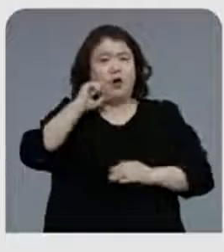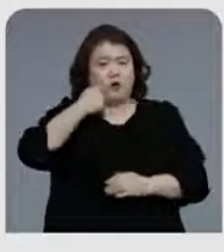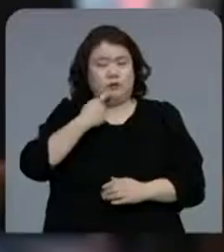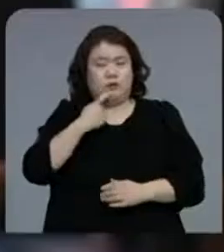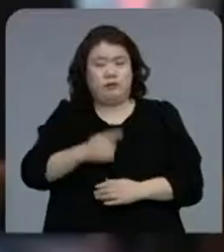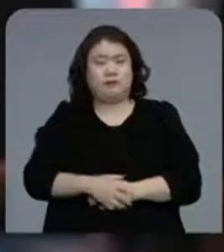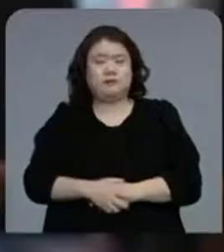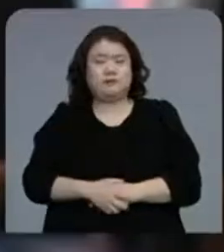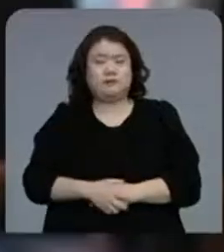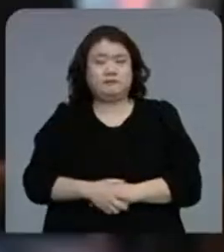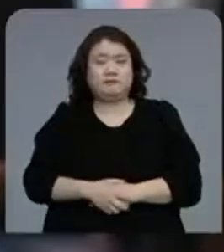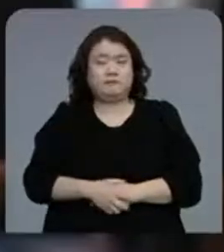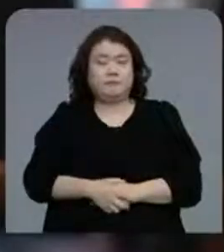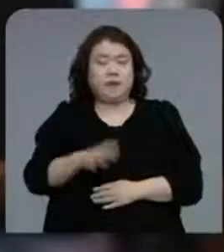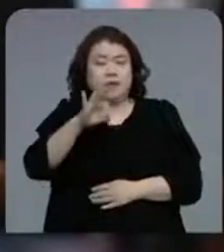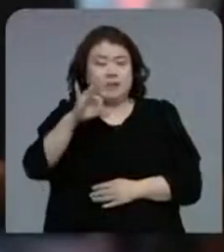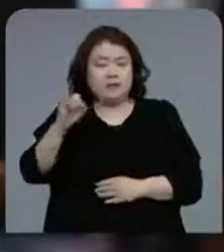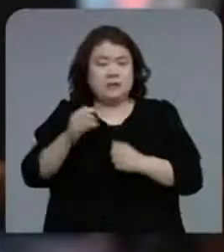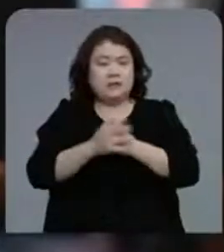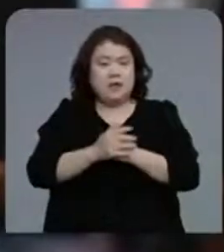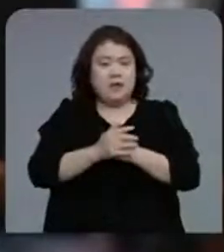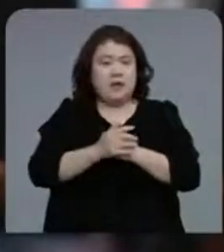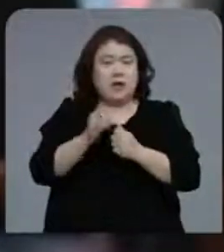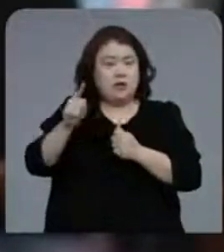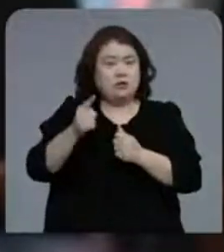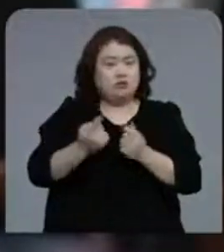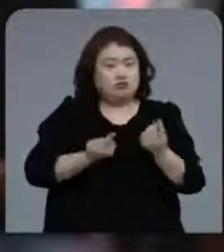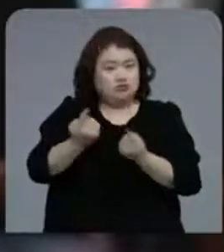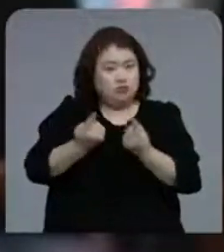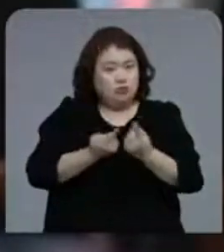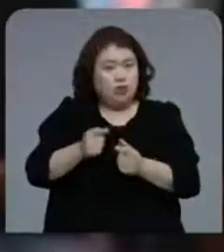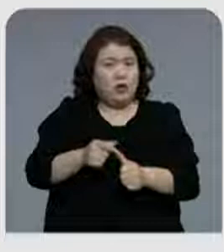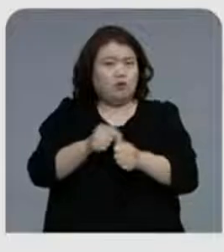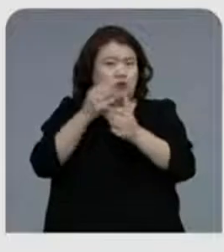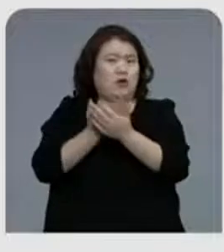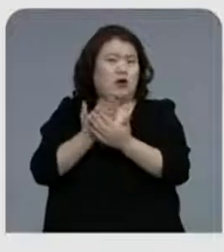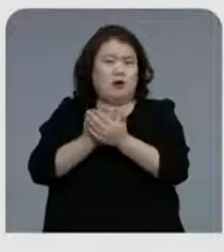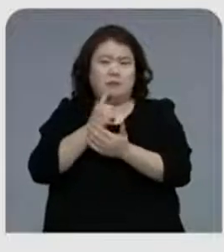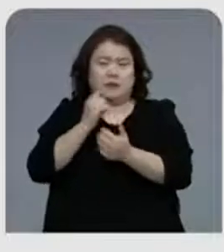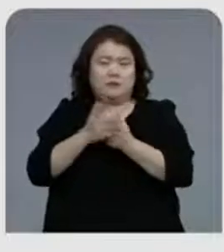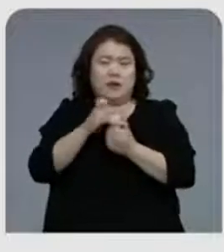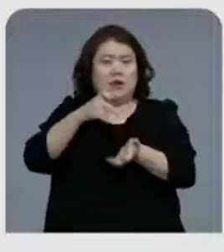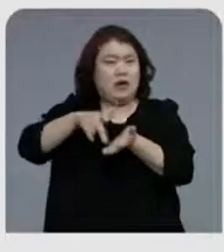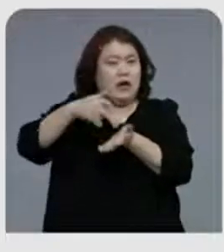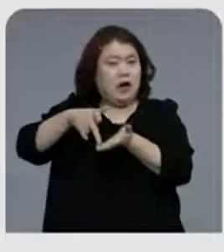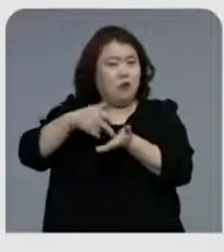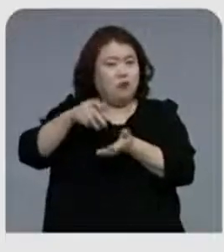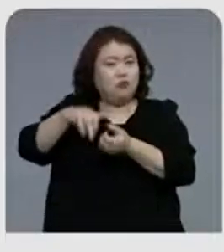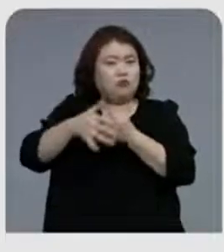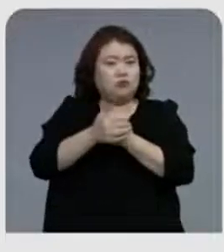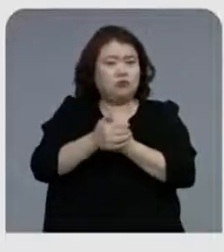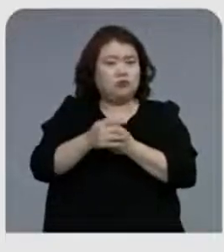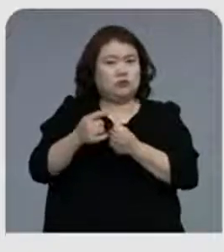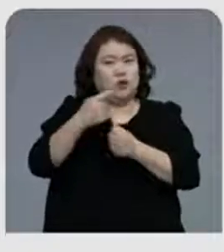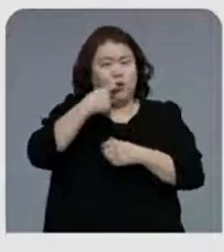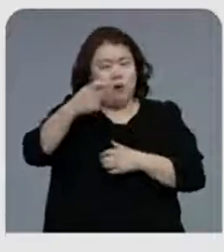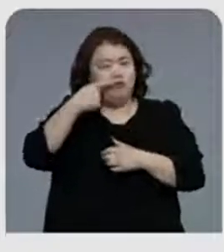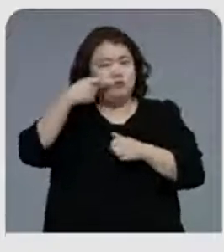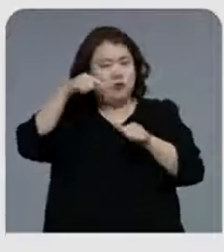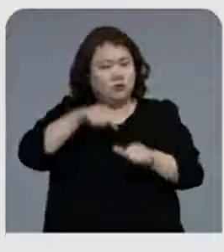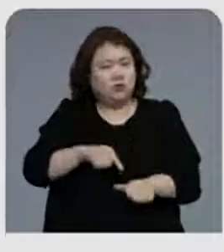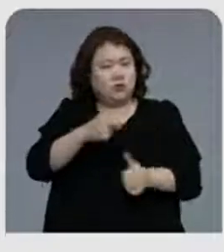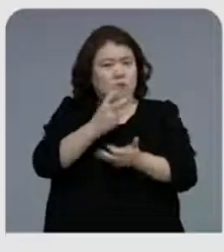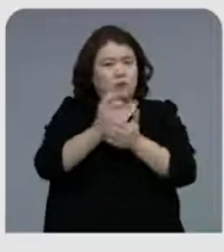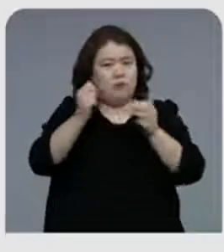답했습니다. 이 씨가 한국소비자원 중재를 통해 구제를 요청했지만 카카오게임즈 측은 행정기관의 환불 명령이나